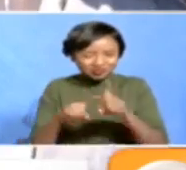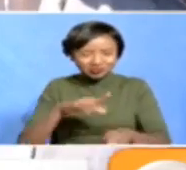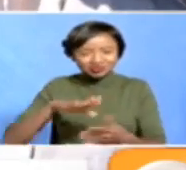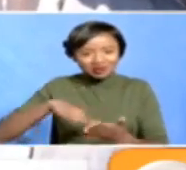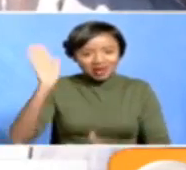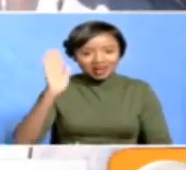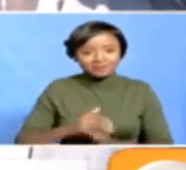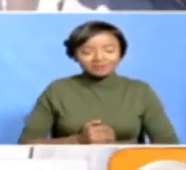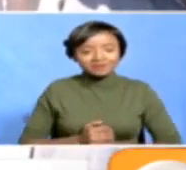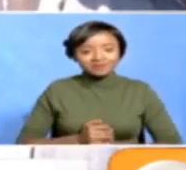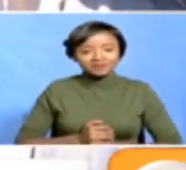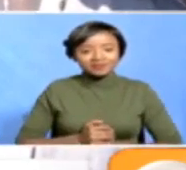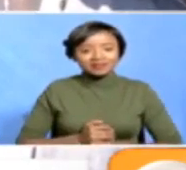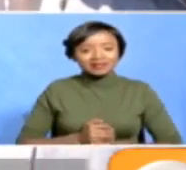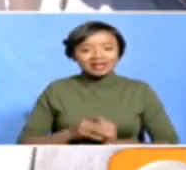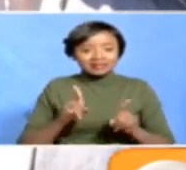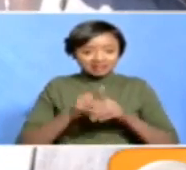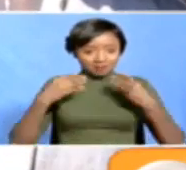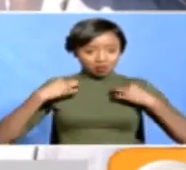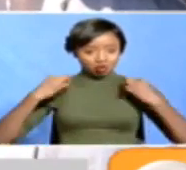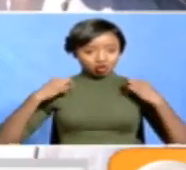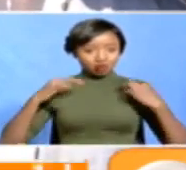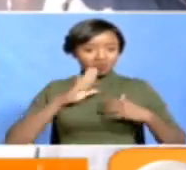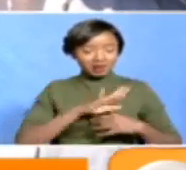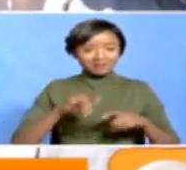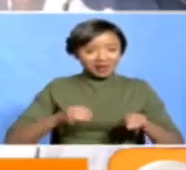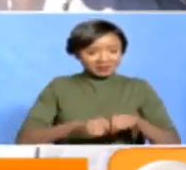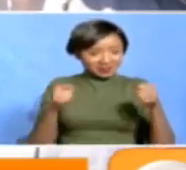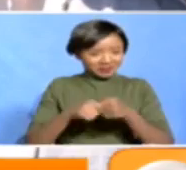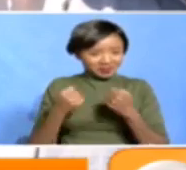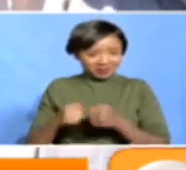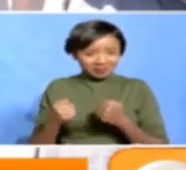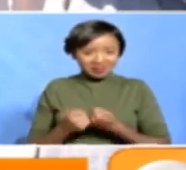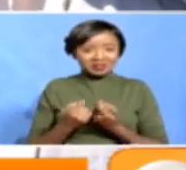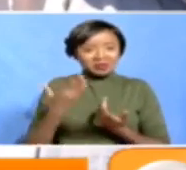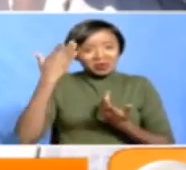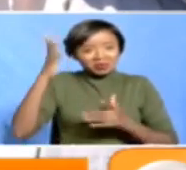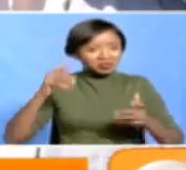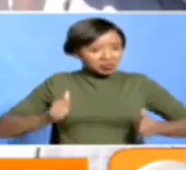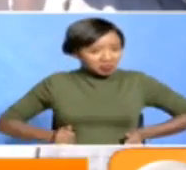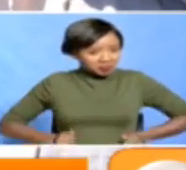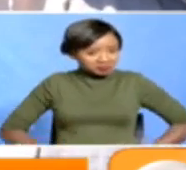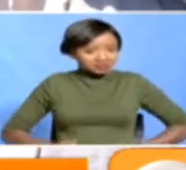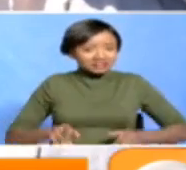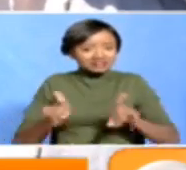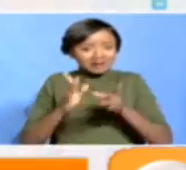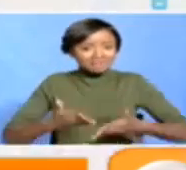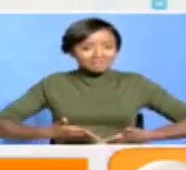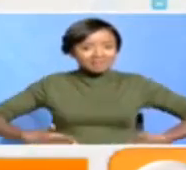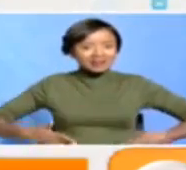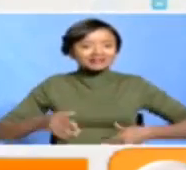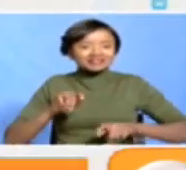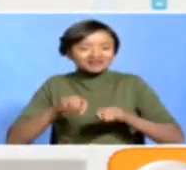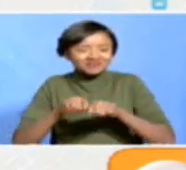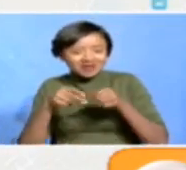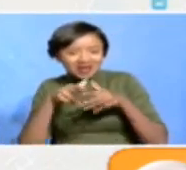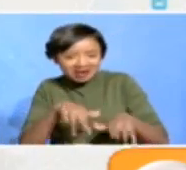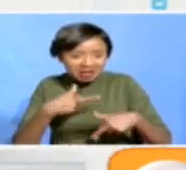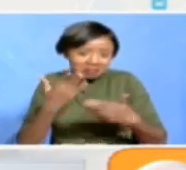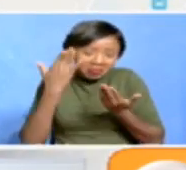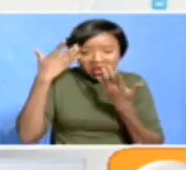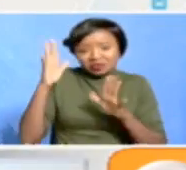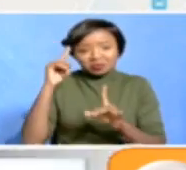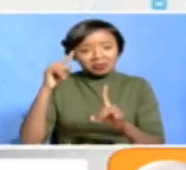The trouser is torn and it looks like her panty was also pulled down, so we don't know yet what the intention is. Saa 10